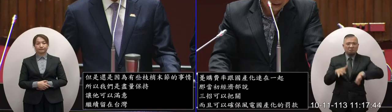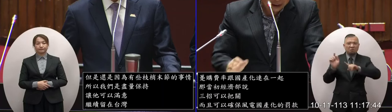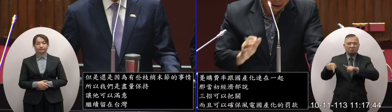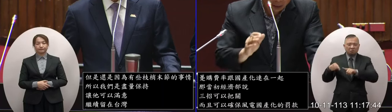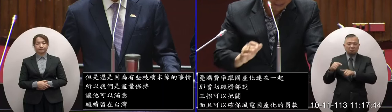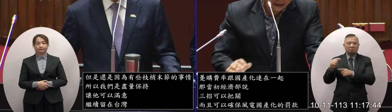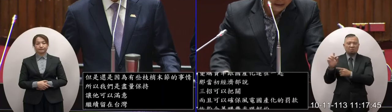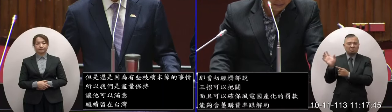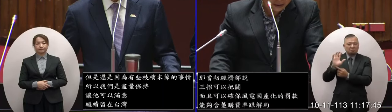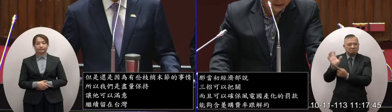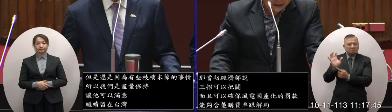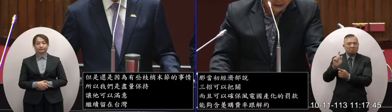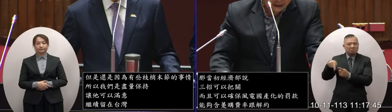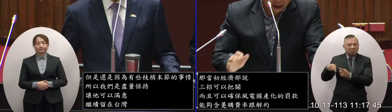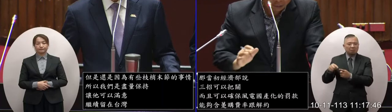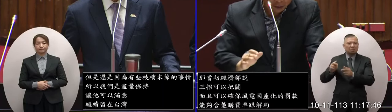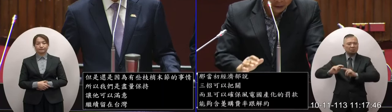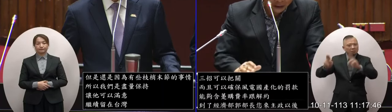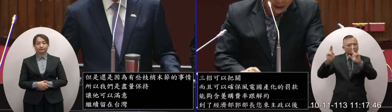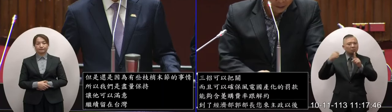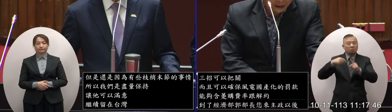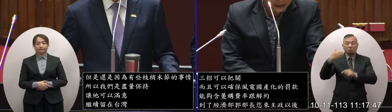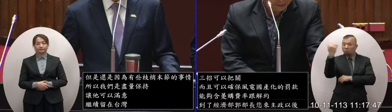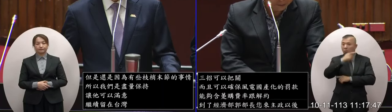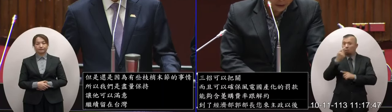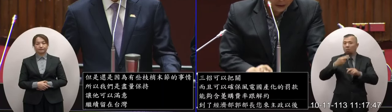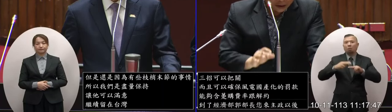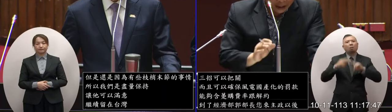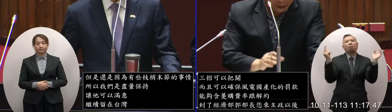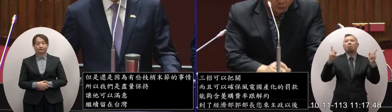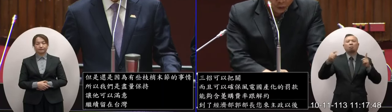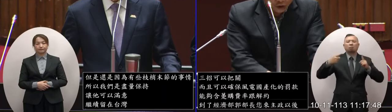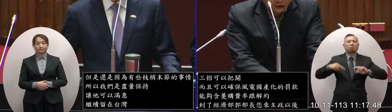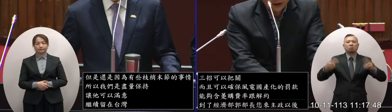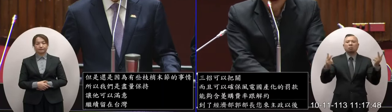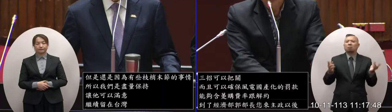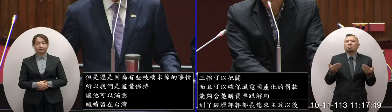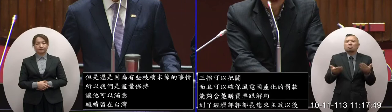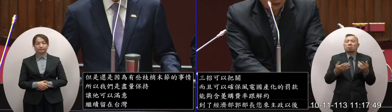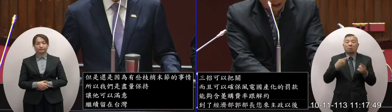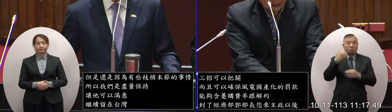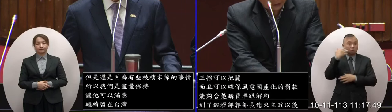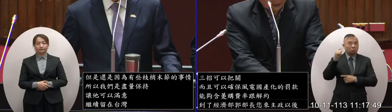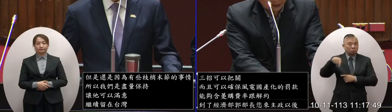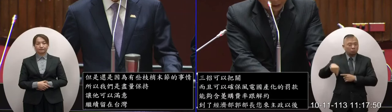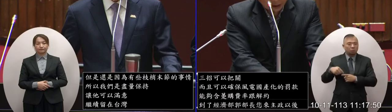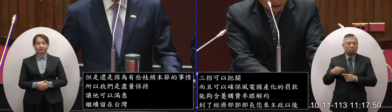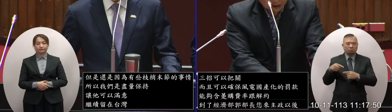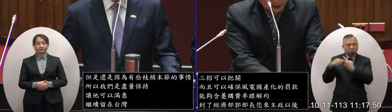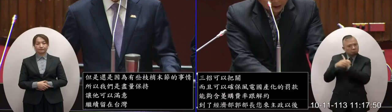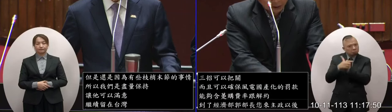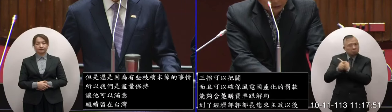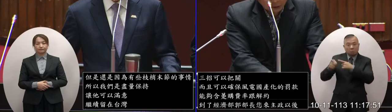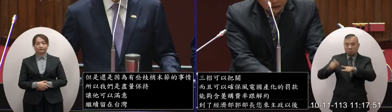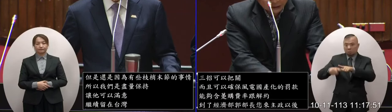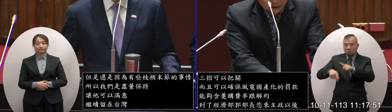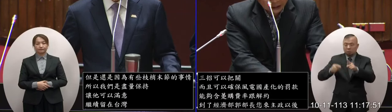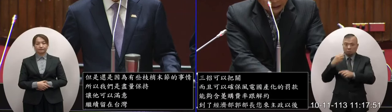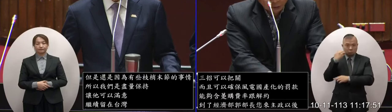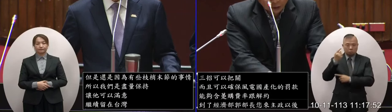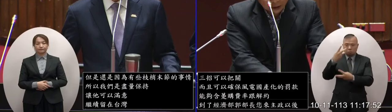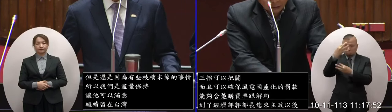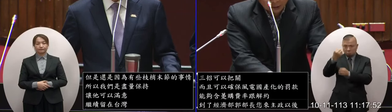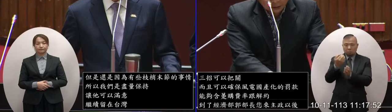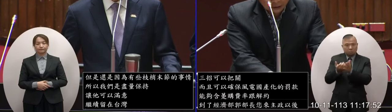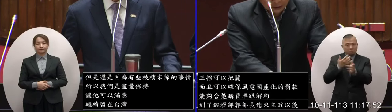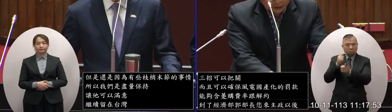呀、啊、这个方便之门，只要风电开发商在如期并网哦，那个完工前提